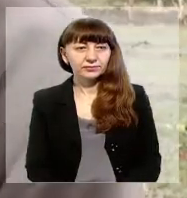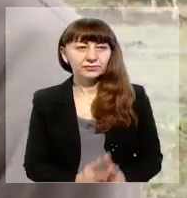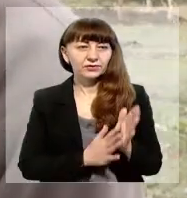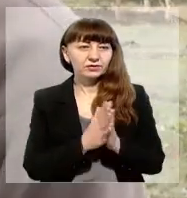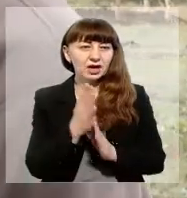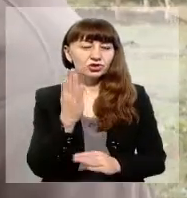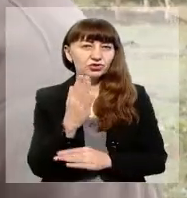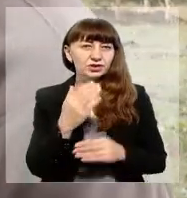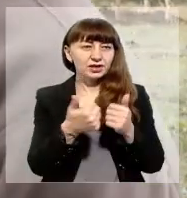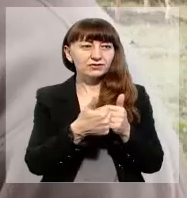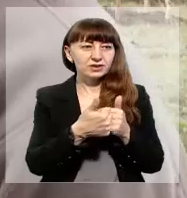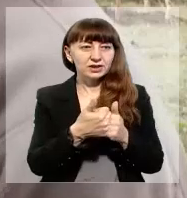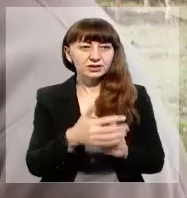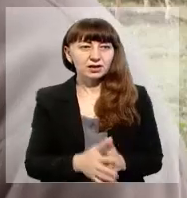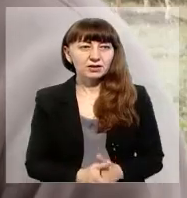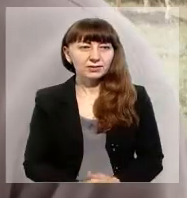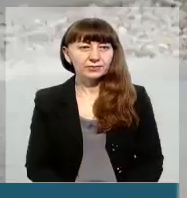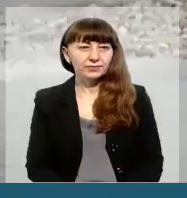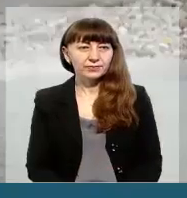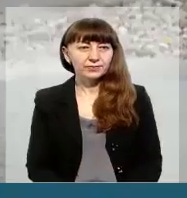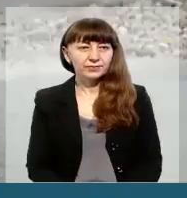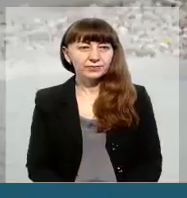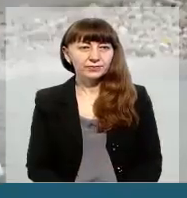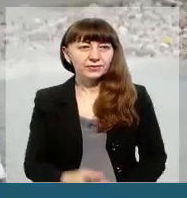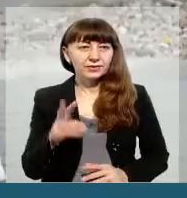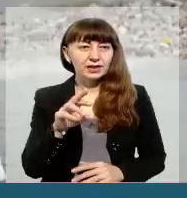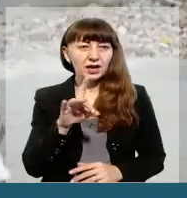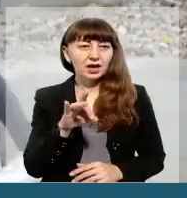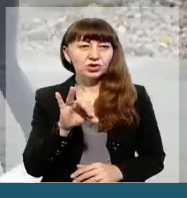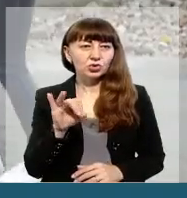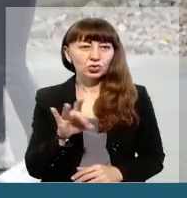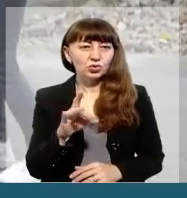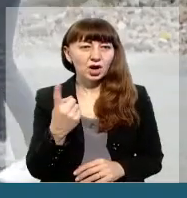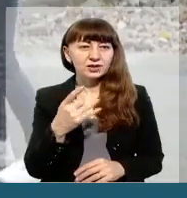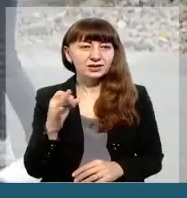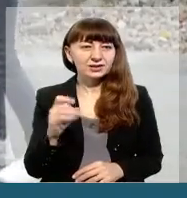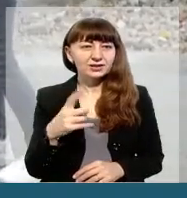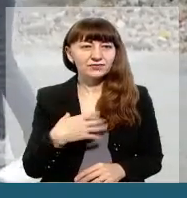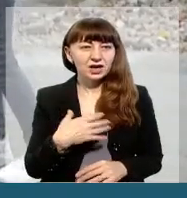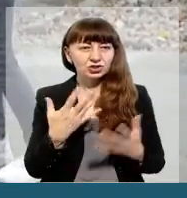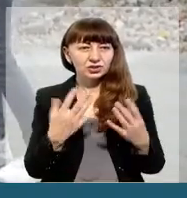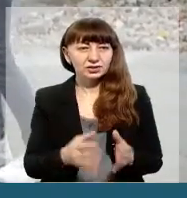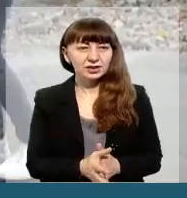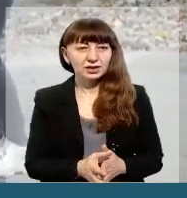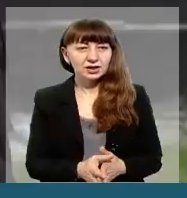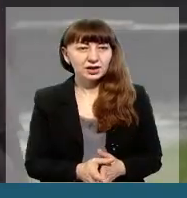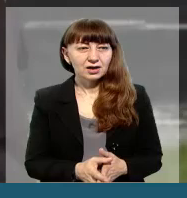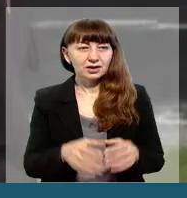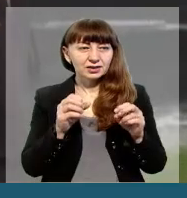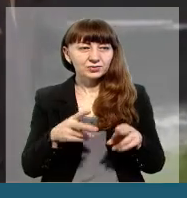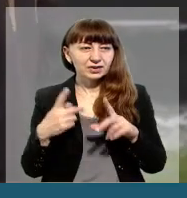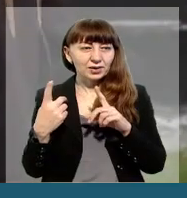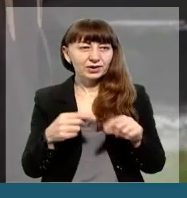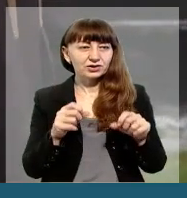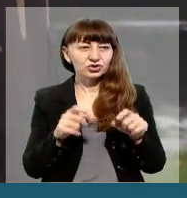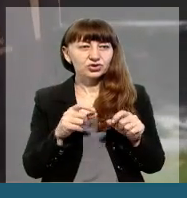выращивают эти деревья. Вот. Дали нам саженцы, вот посадили. Для Айнур Садбаева сегодня один из особенных дней. В день открытых дверей она специально приехала с